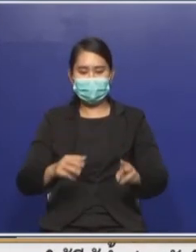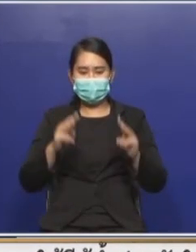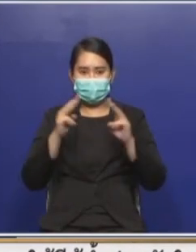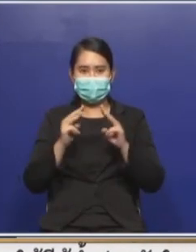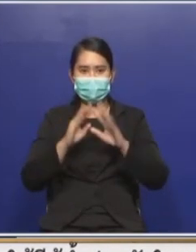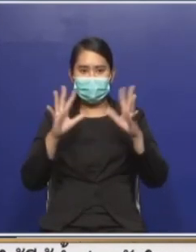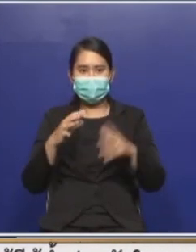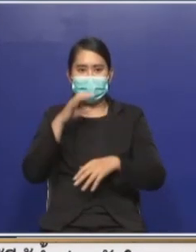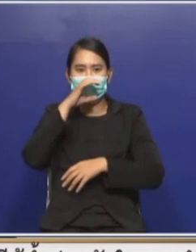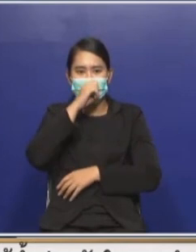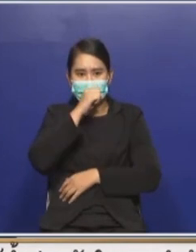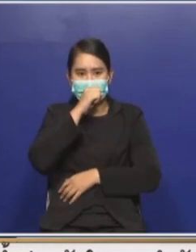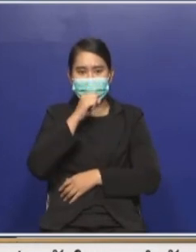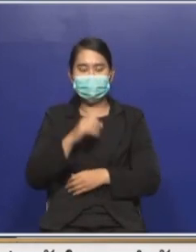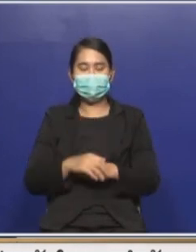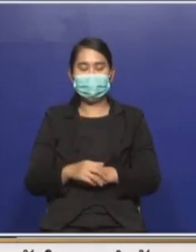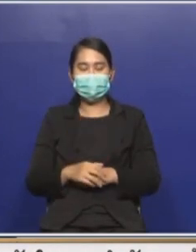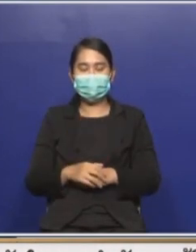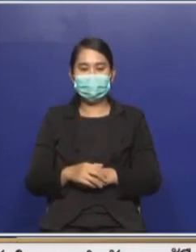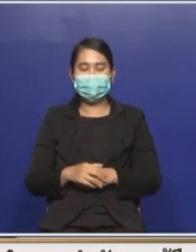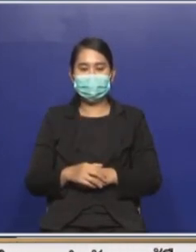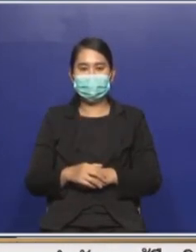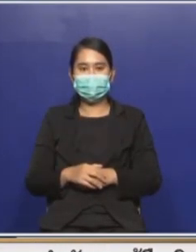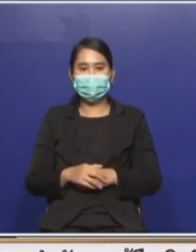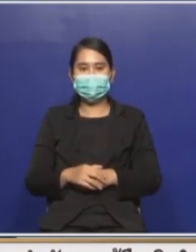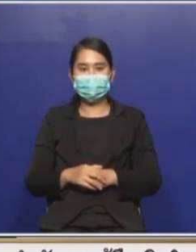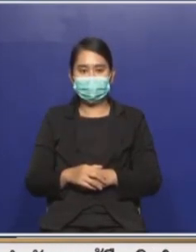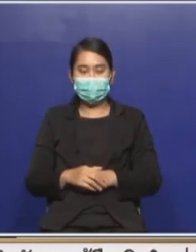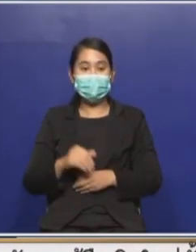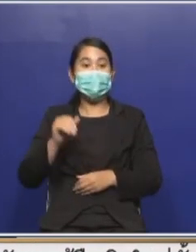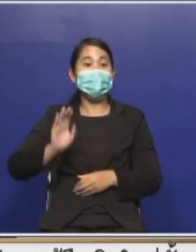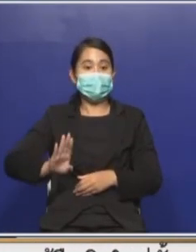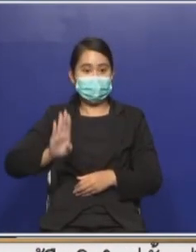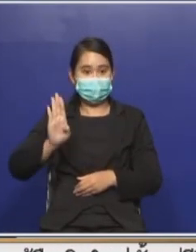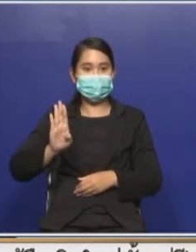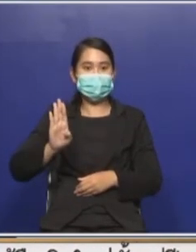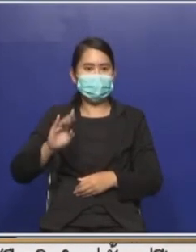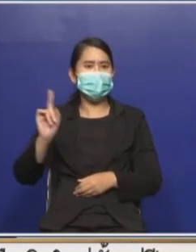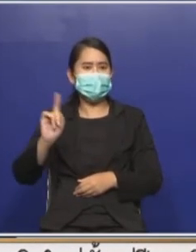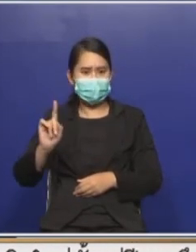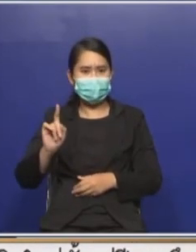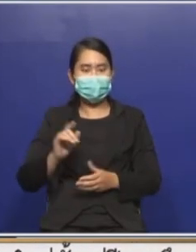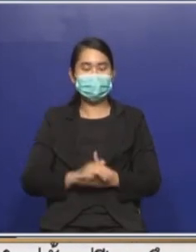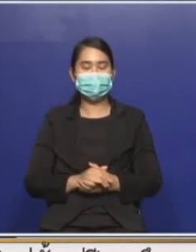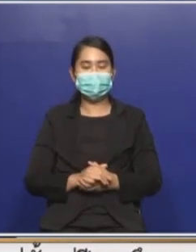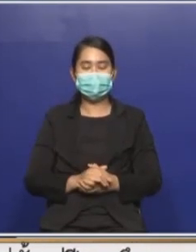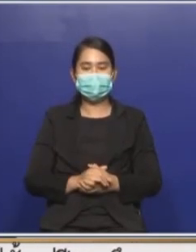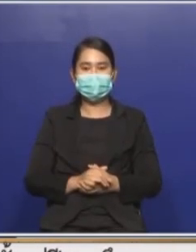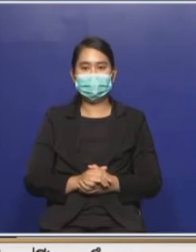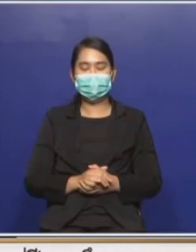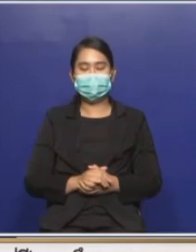ดเงียบธรรมาภิบาลของบริษัทในตลาดหลักทรัพย์แห่งประเทศไทยอยู่ที่ไหน